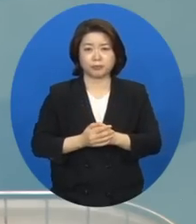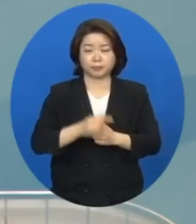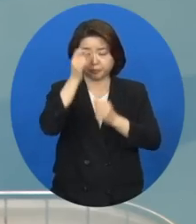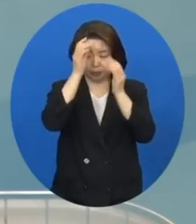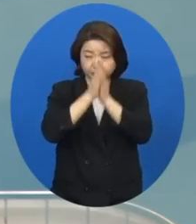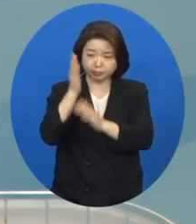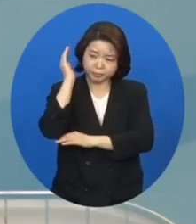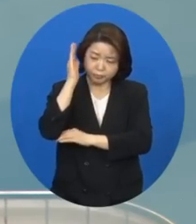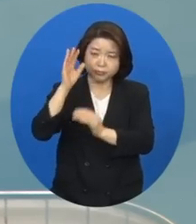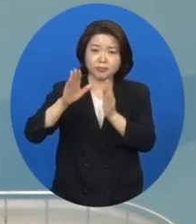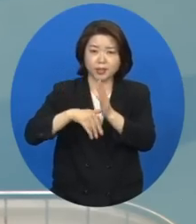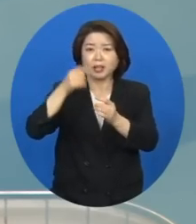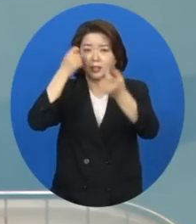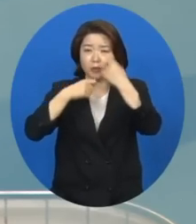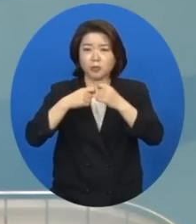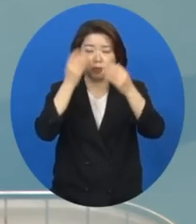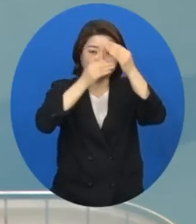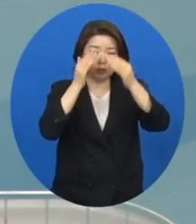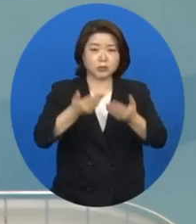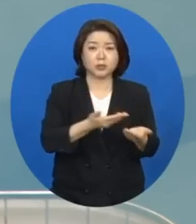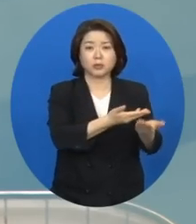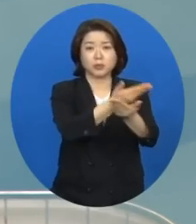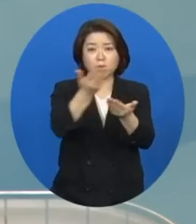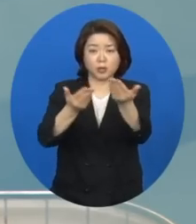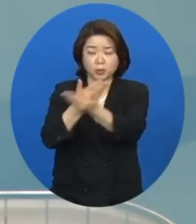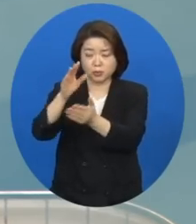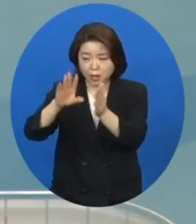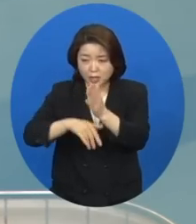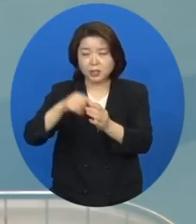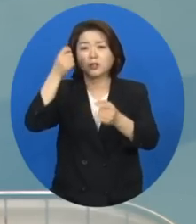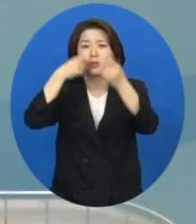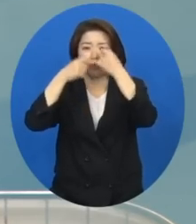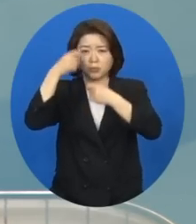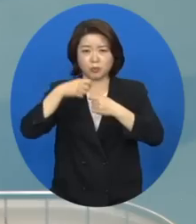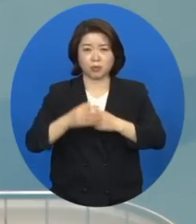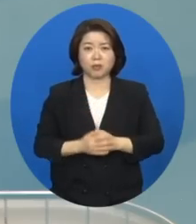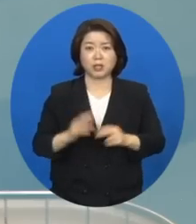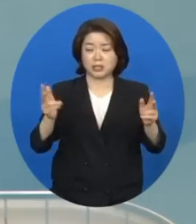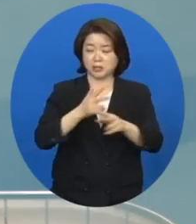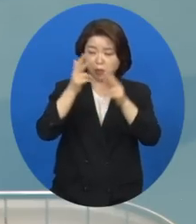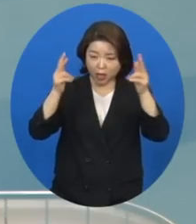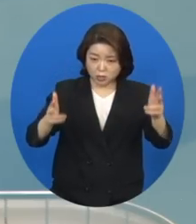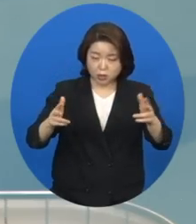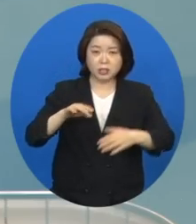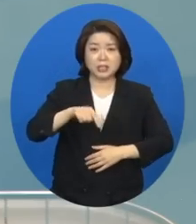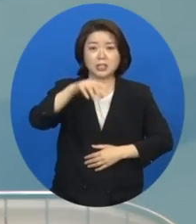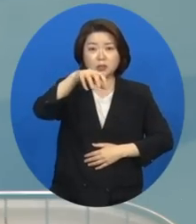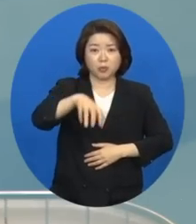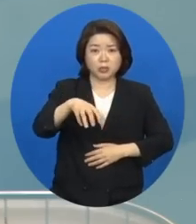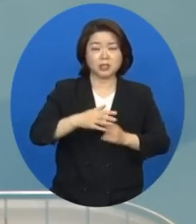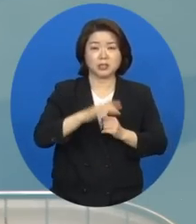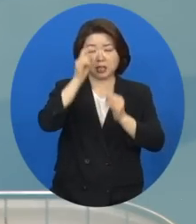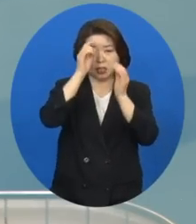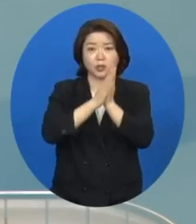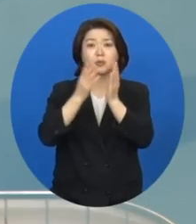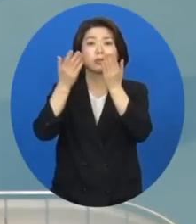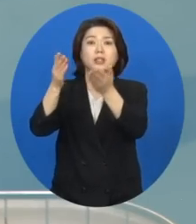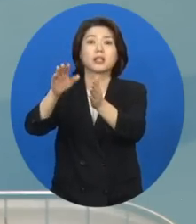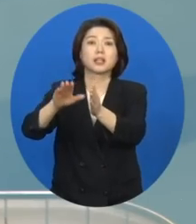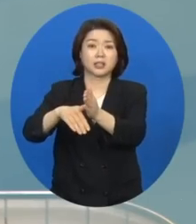인도하면서 울고, 성도들과 이야기하면서 울고. 이번 한 주간도 이 본당에서 기도하는데